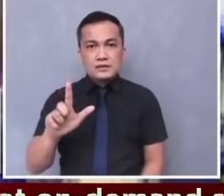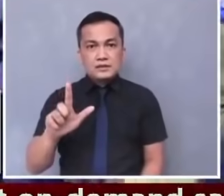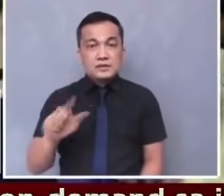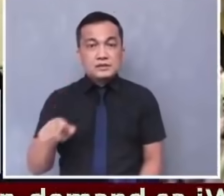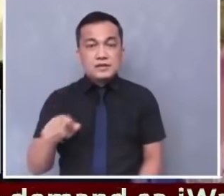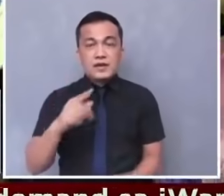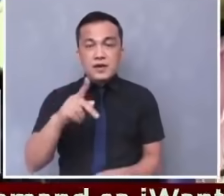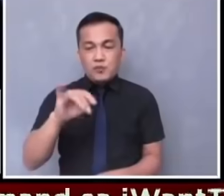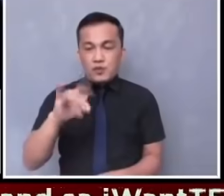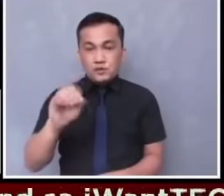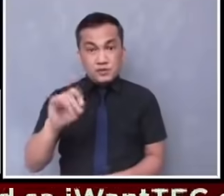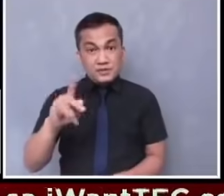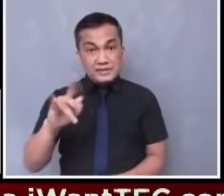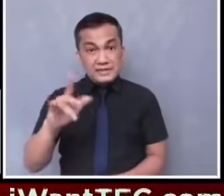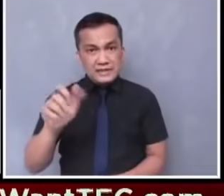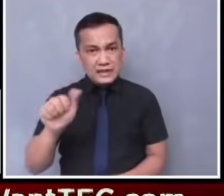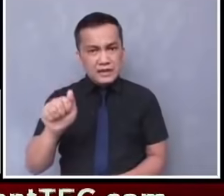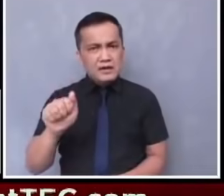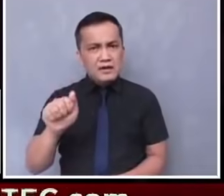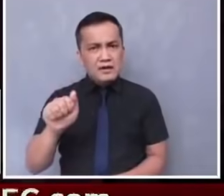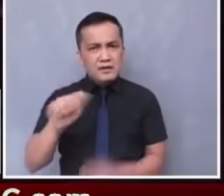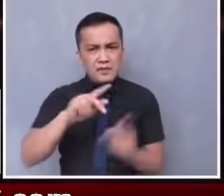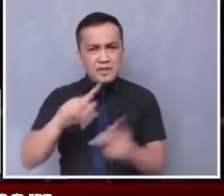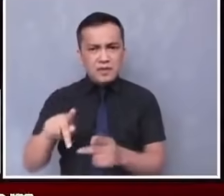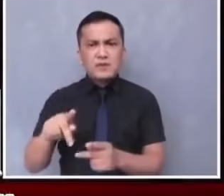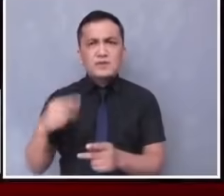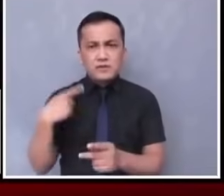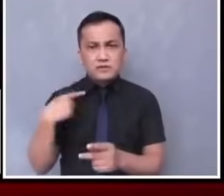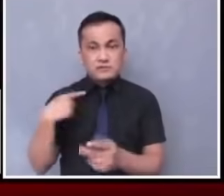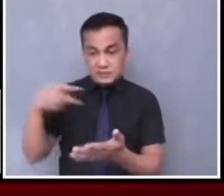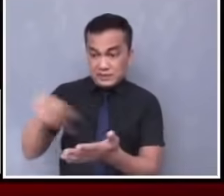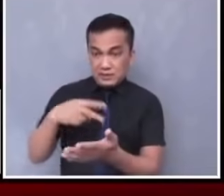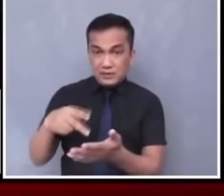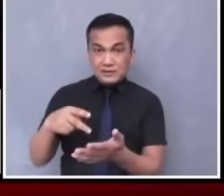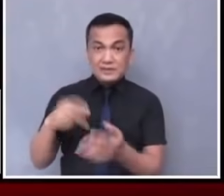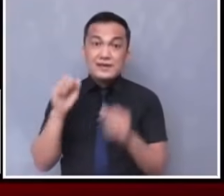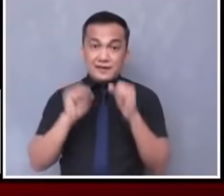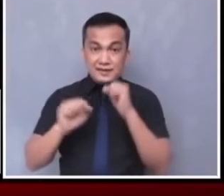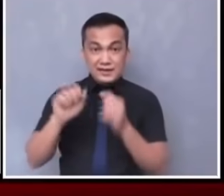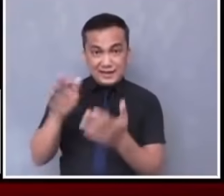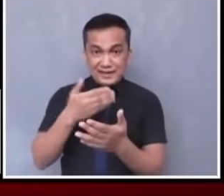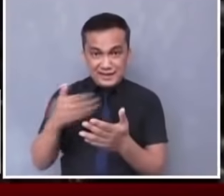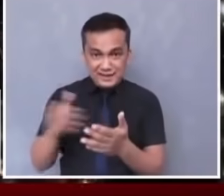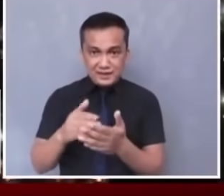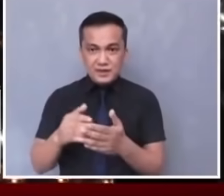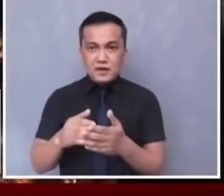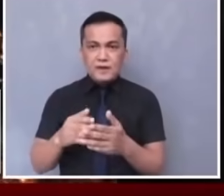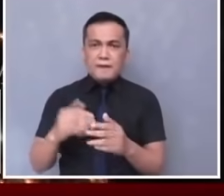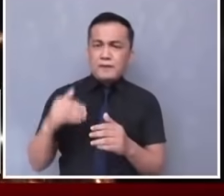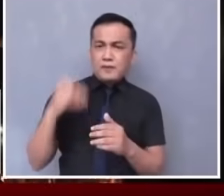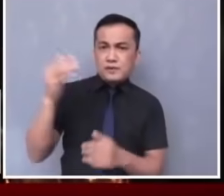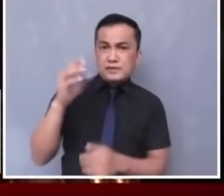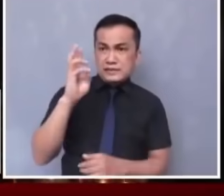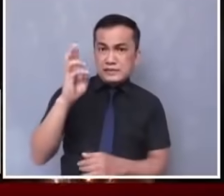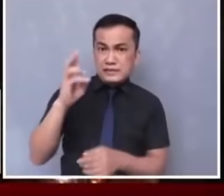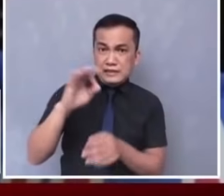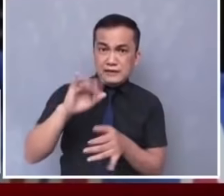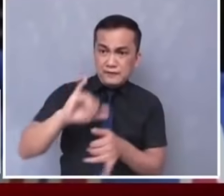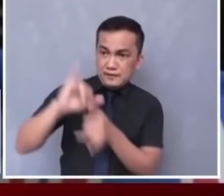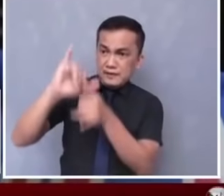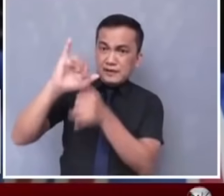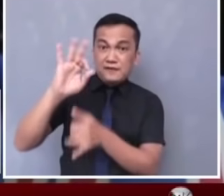City, Palawan, may sayawan at kantahan bago pinailawan ang 60 talampakang giant Christmas tree sa Balayong Water